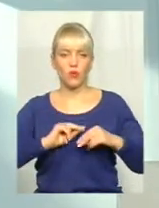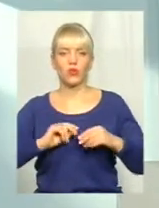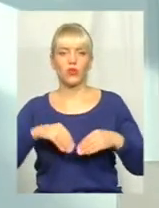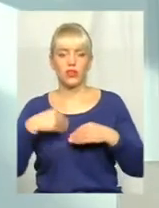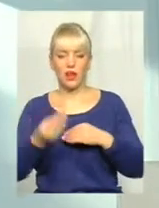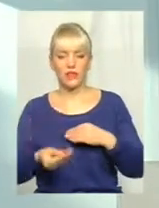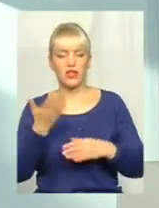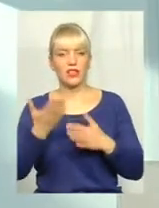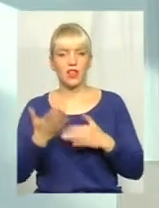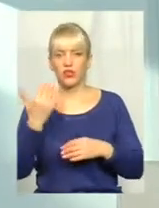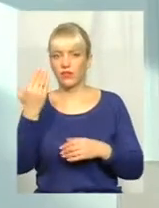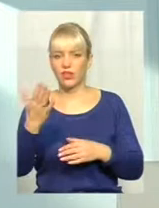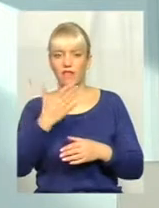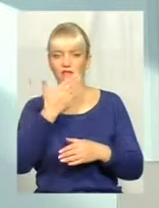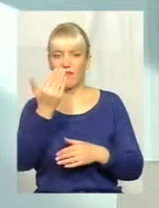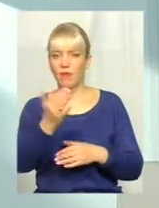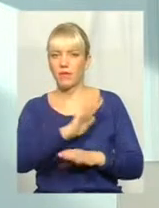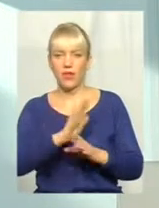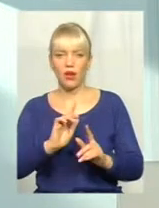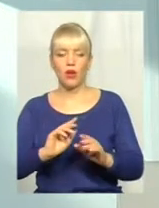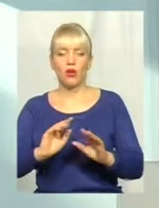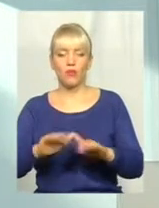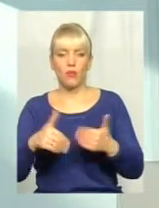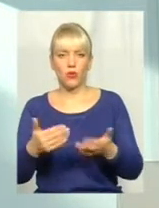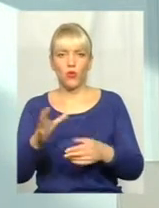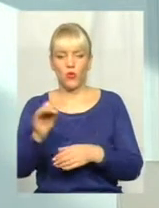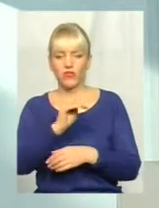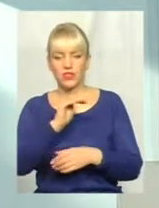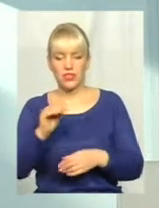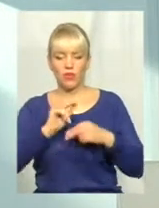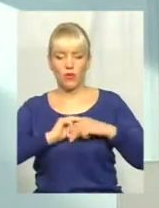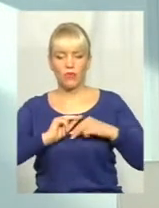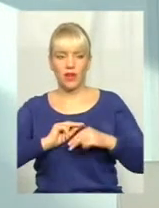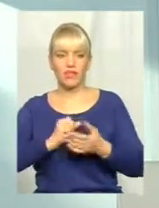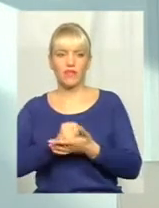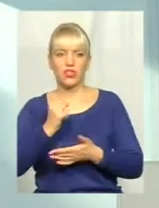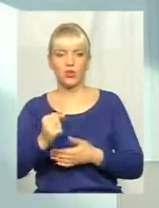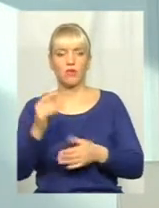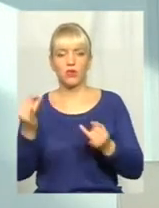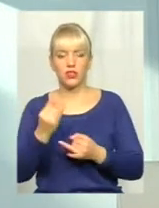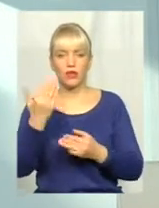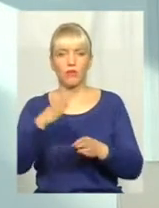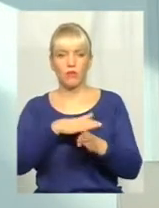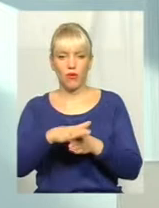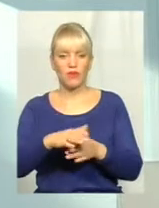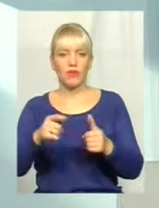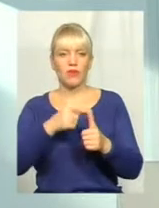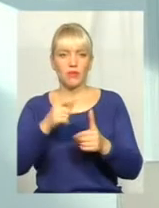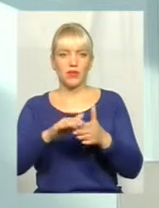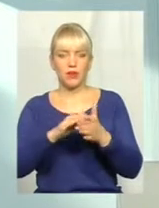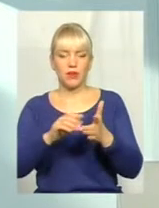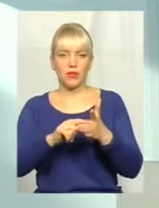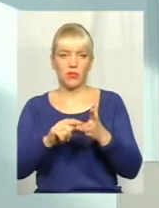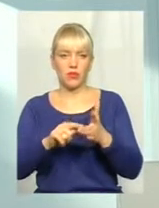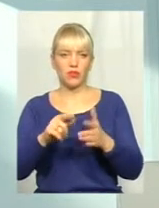якщо він вам не пропонує офіційного працевлаштування, поцікавтесь його повним ім'ям, прізвищем по батьку, якщо це приватний